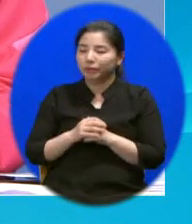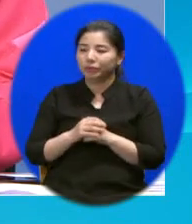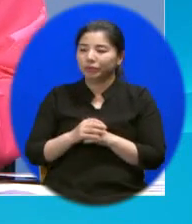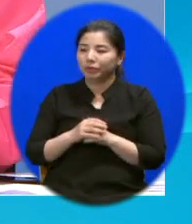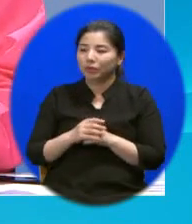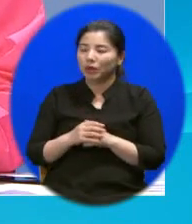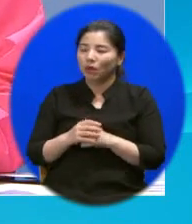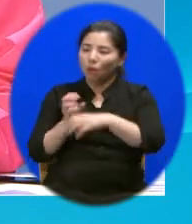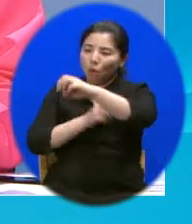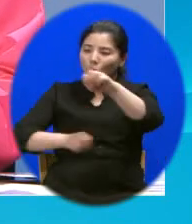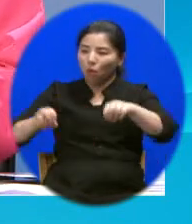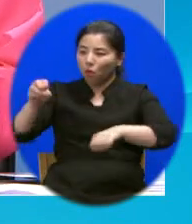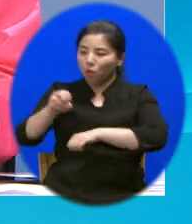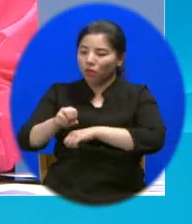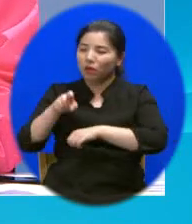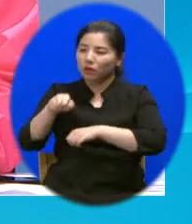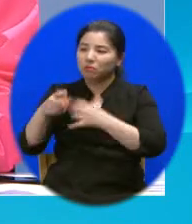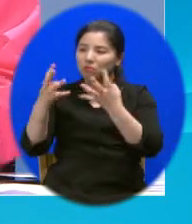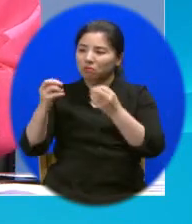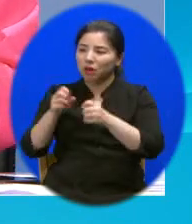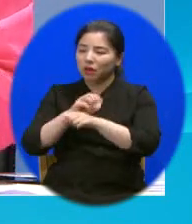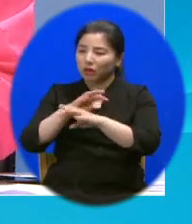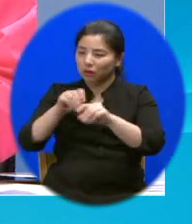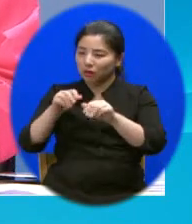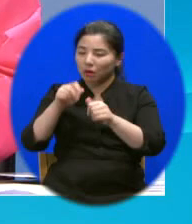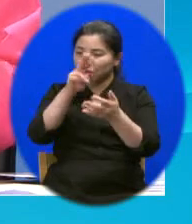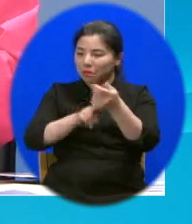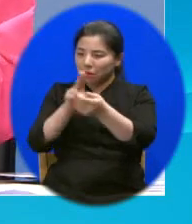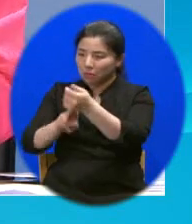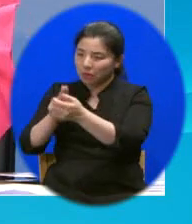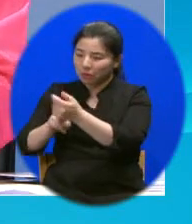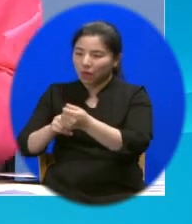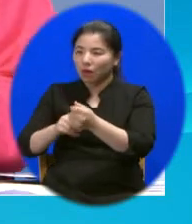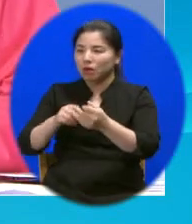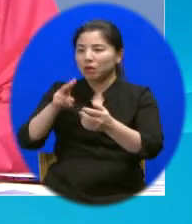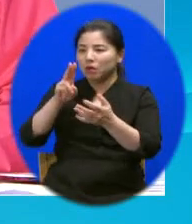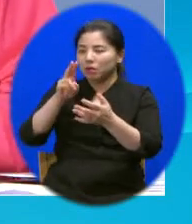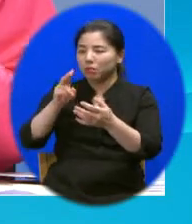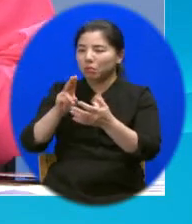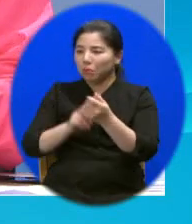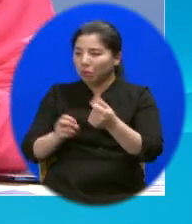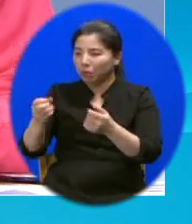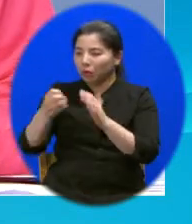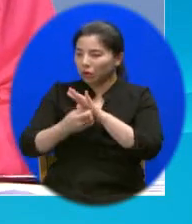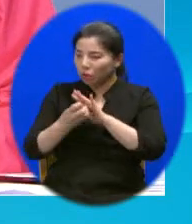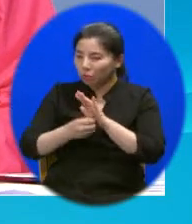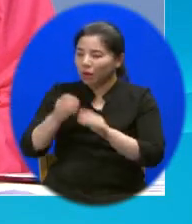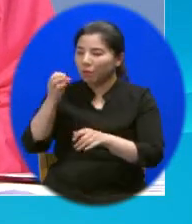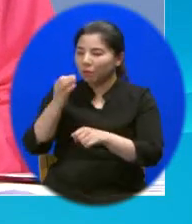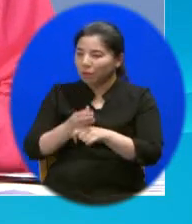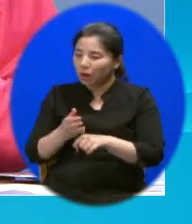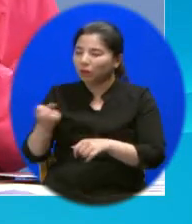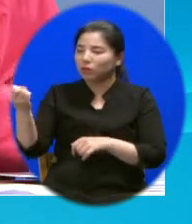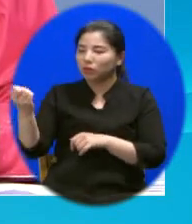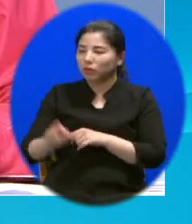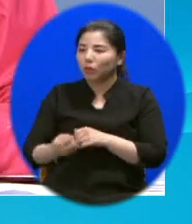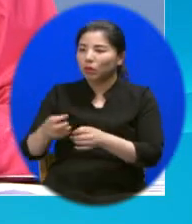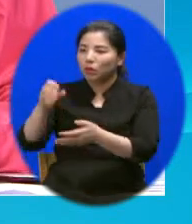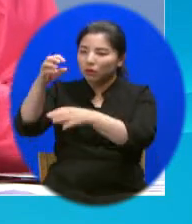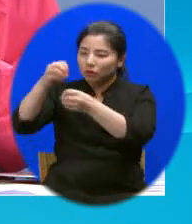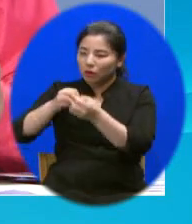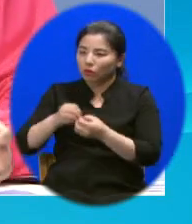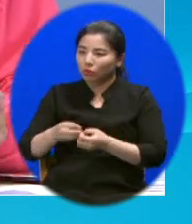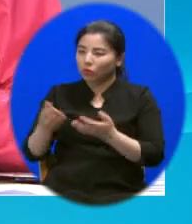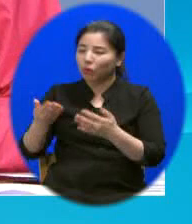님께서도 꿀로 그 많은 이미 열흘 내내 하고 경매 받고 상속받고 아니 그 땅이